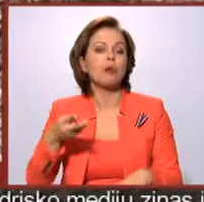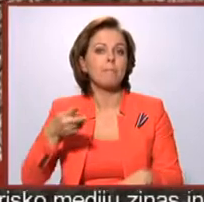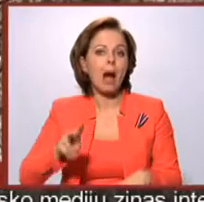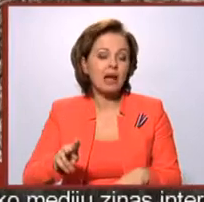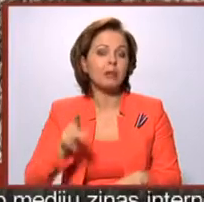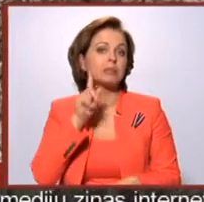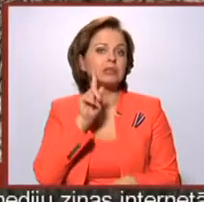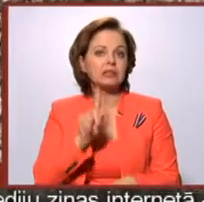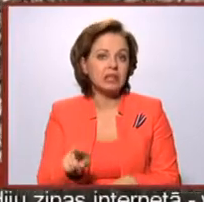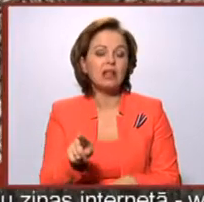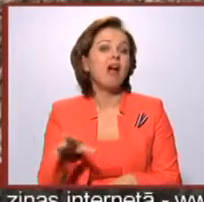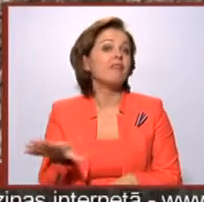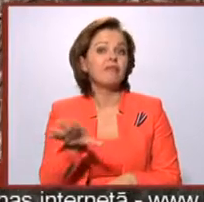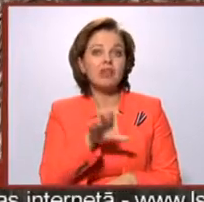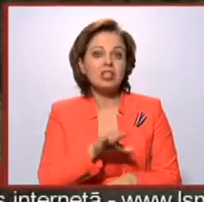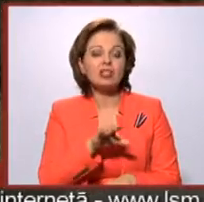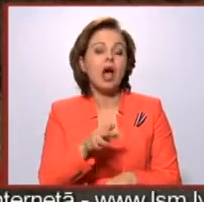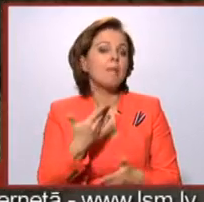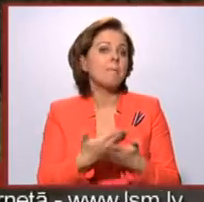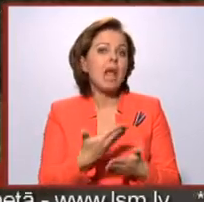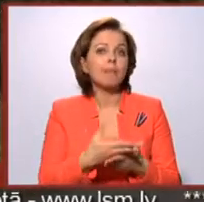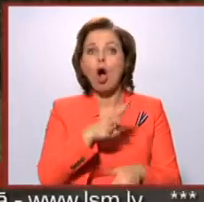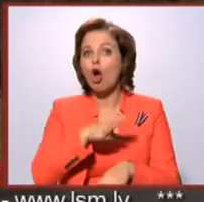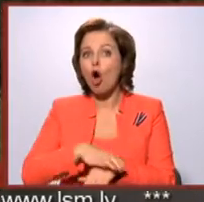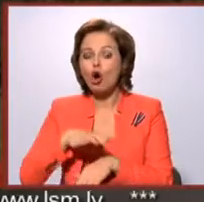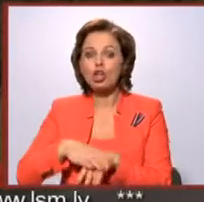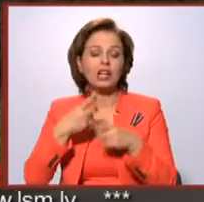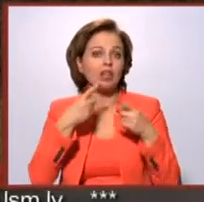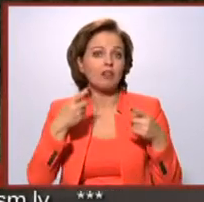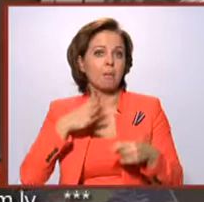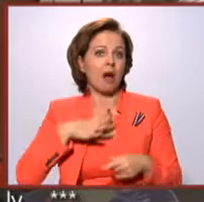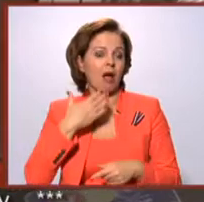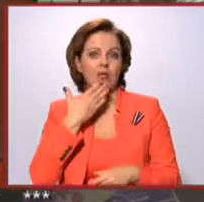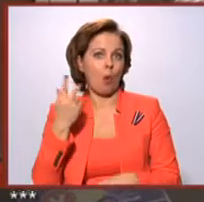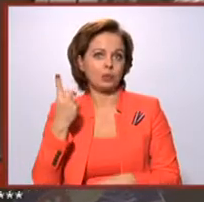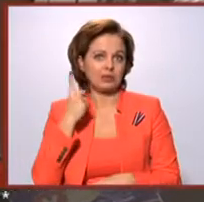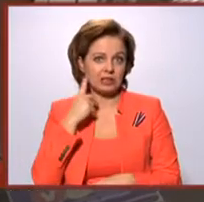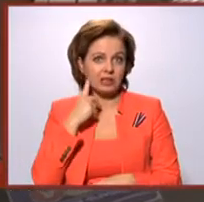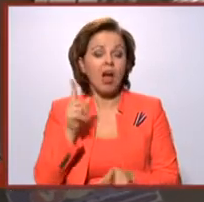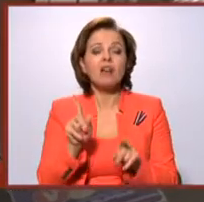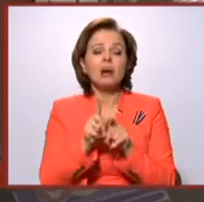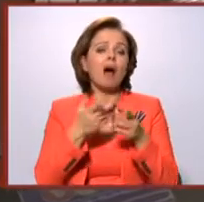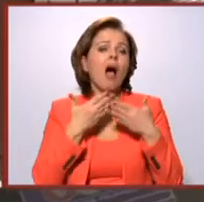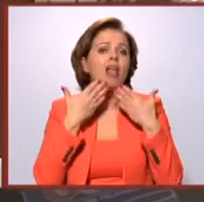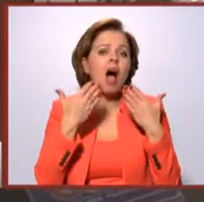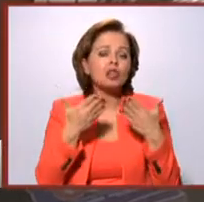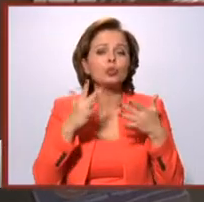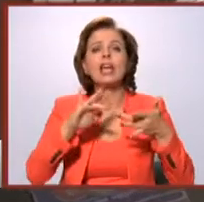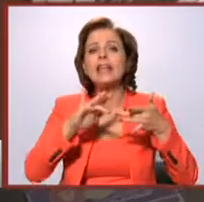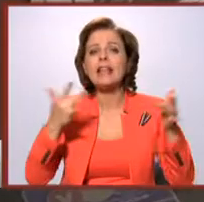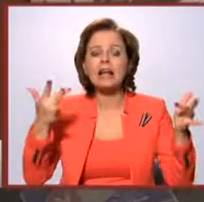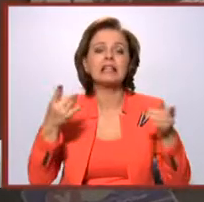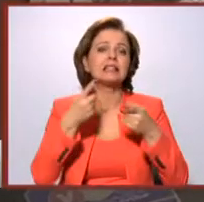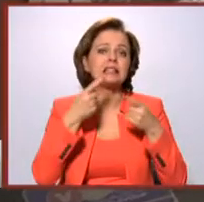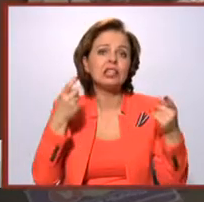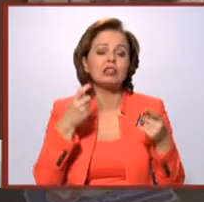tomēr tas arī ir gandrīz viss. Nekāda konkrētāka informācija pagaidām nav dzirdēta. Pat arī lasot tāpat ziņas, lasot internetā, nekur nekas